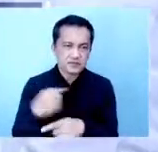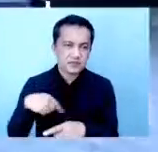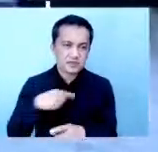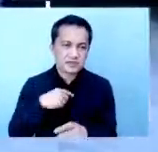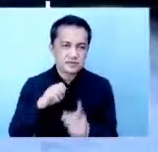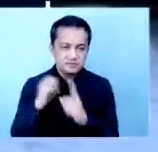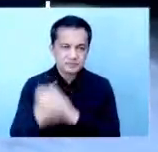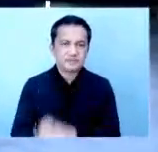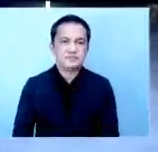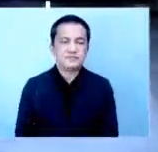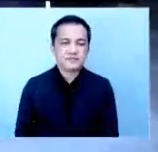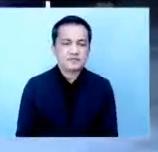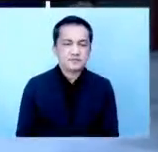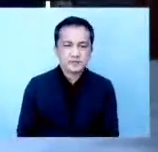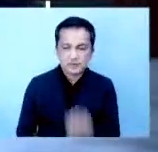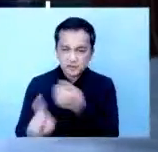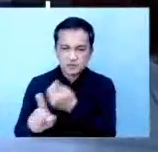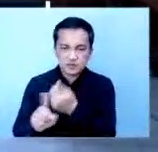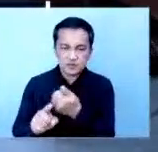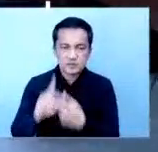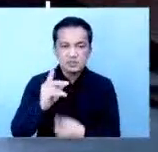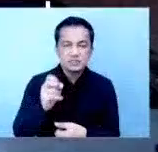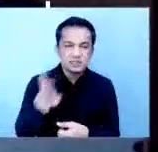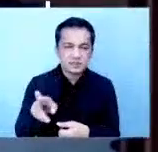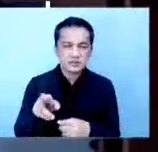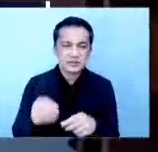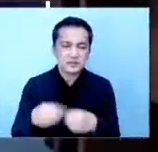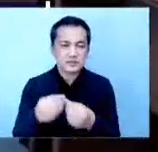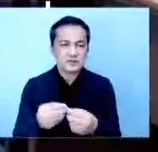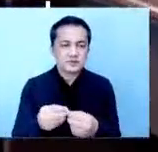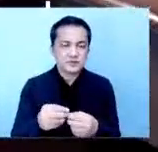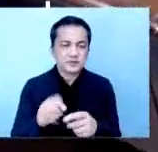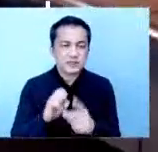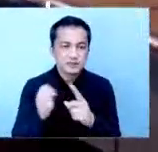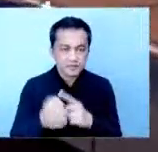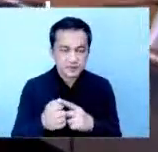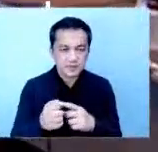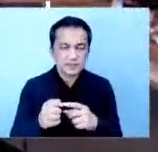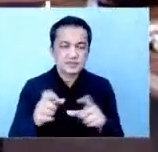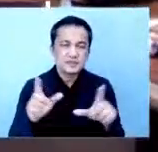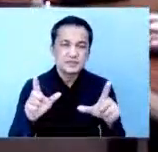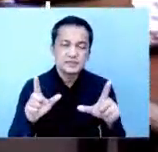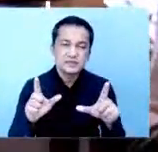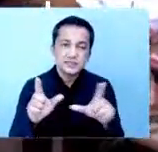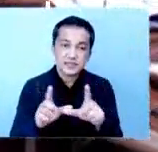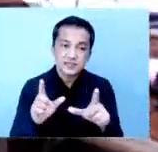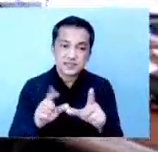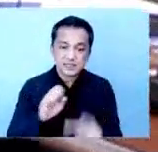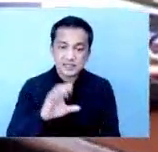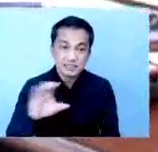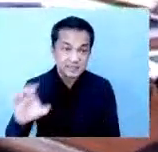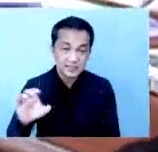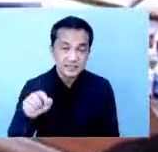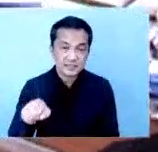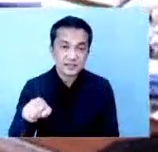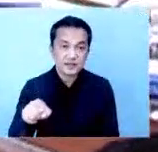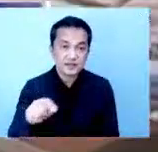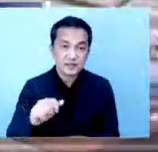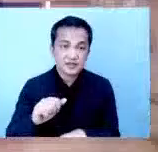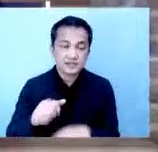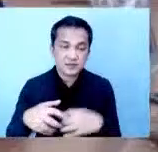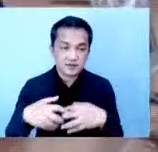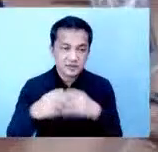kalikasan. Mismong DNR daw kasi ang nagbigay ng Environmental Compliance Certificate o ECC sa mga itinayong